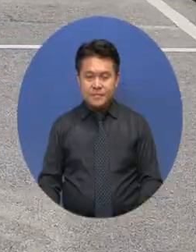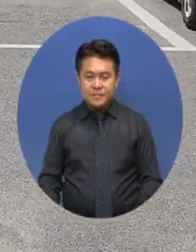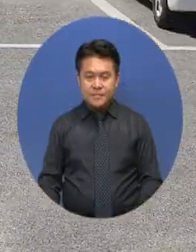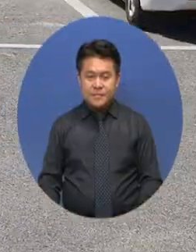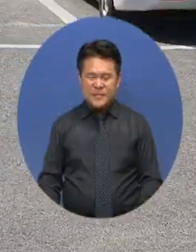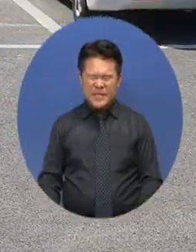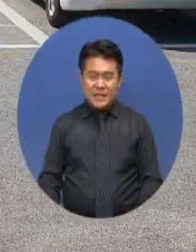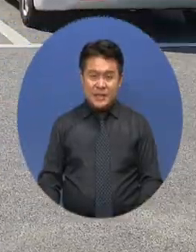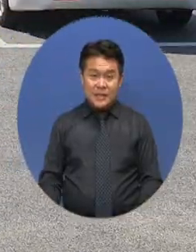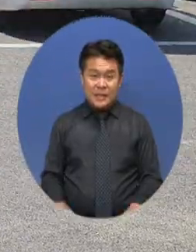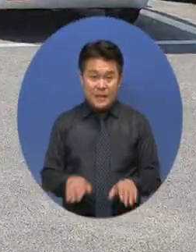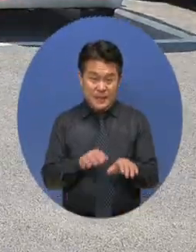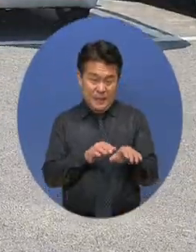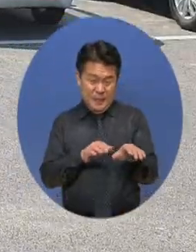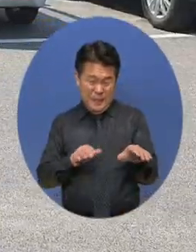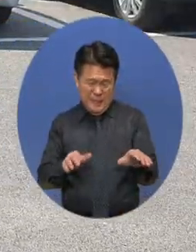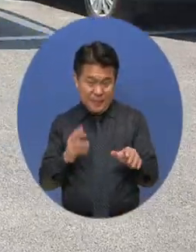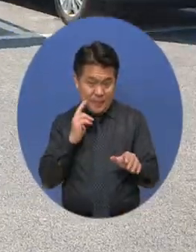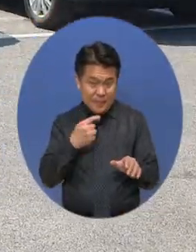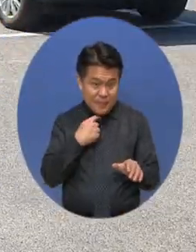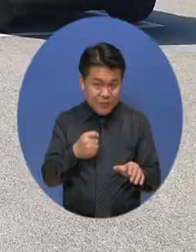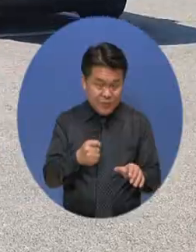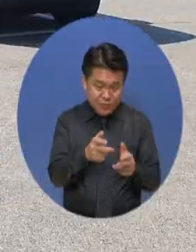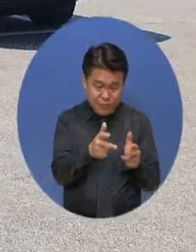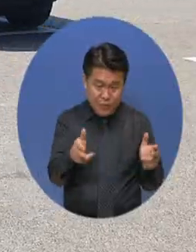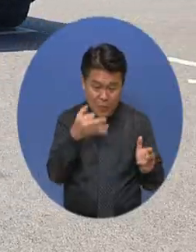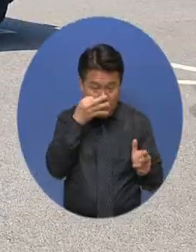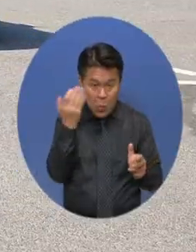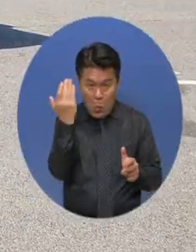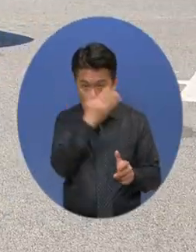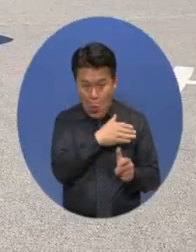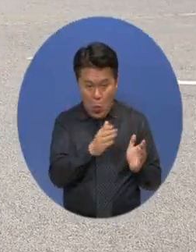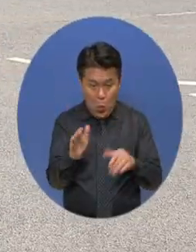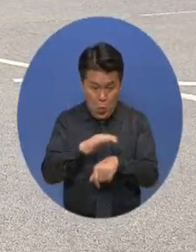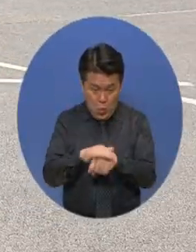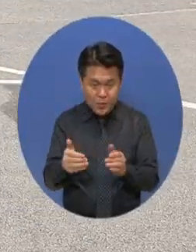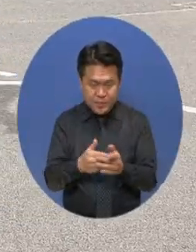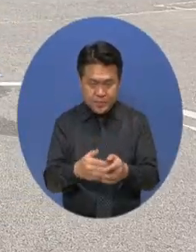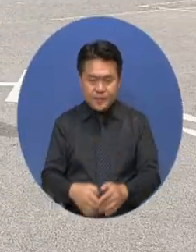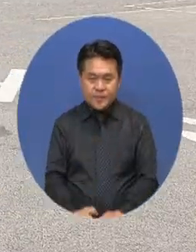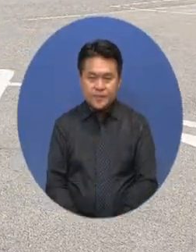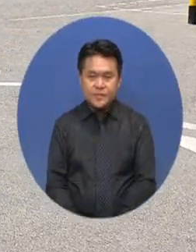정신없던 주차장도 잘 정돈된 모습이었는데요.